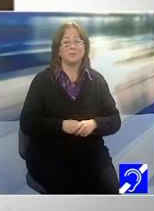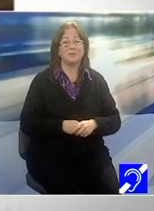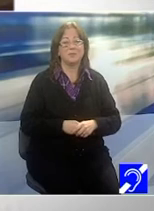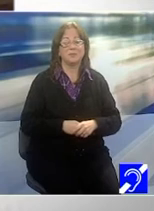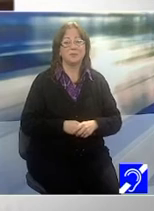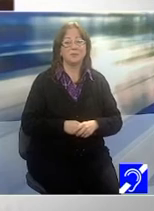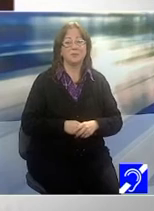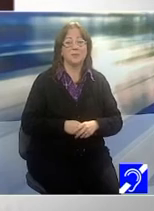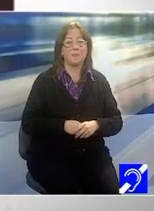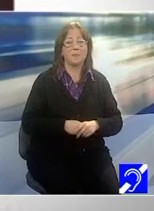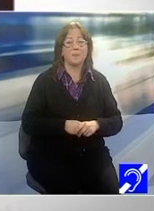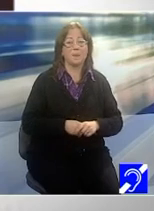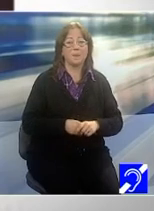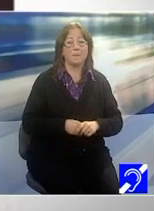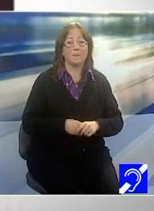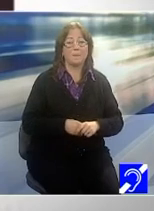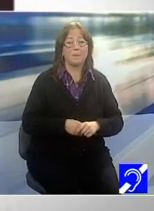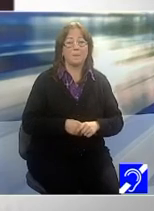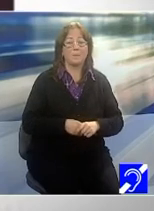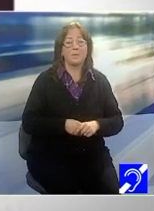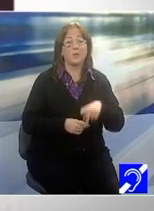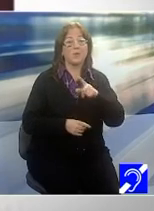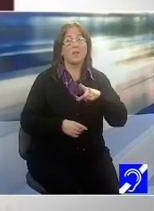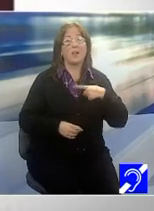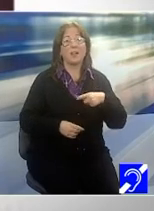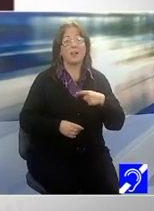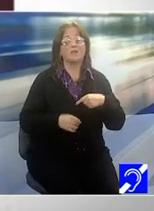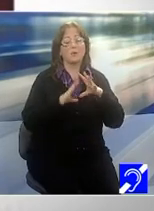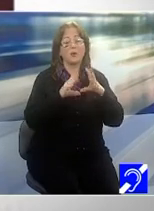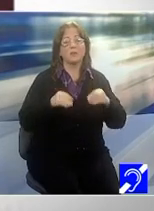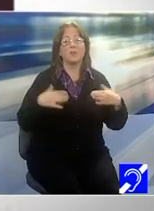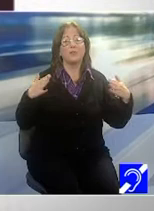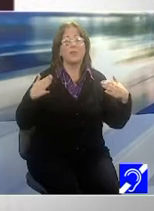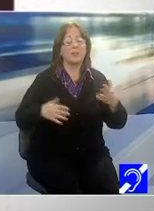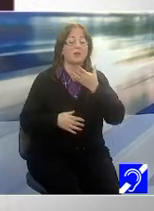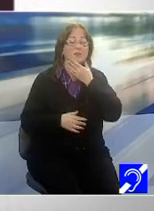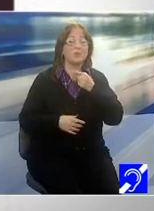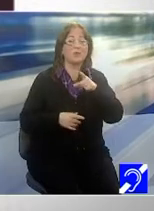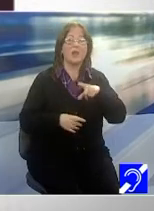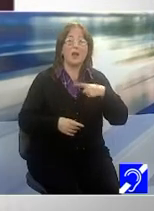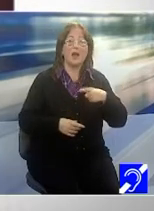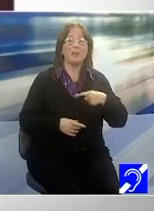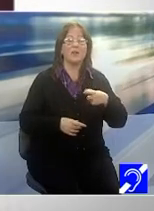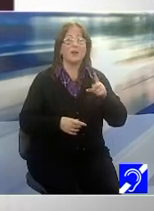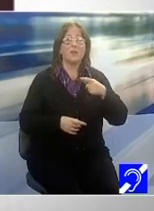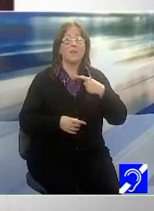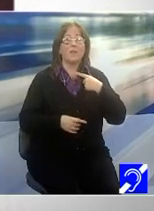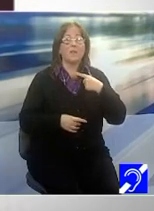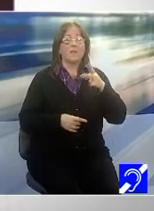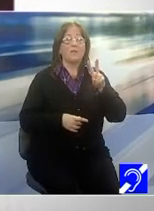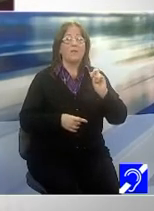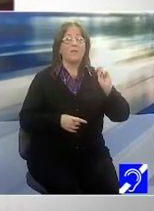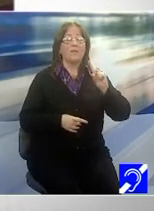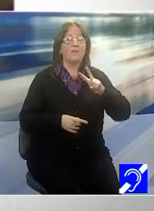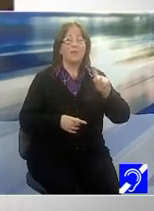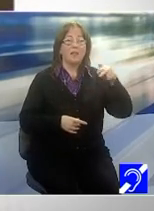hard to get people here. You also have a wonderful wine industry. Aveți un vin extraordinar. Și aș vrea